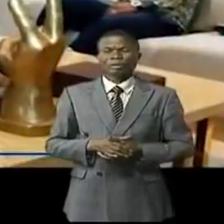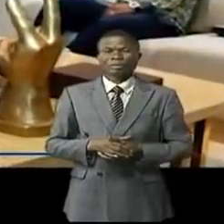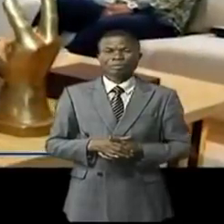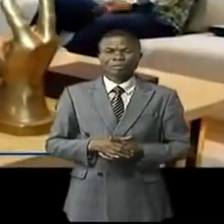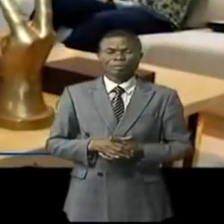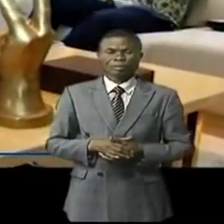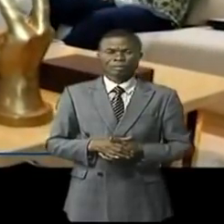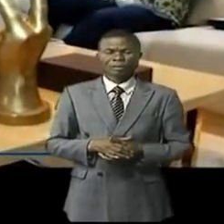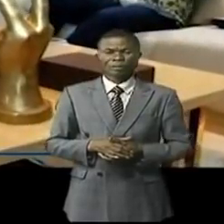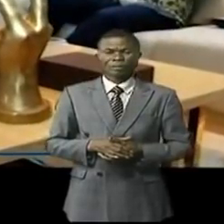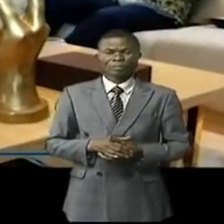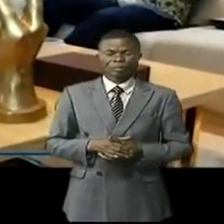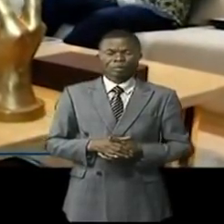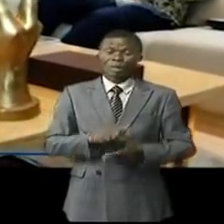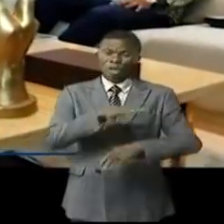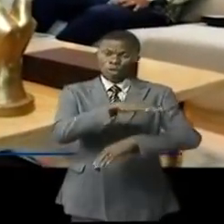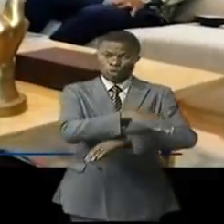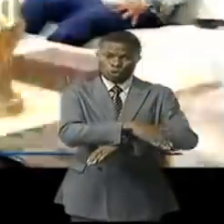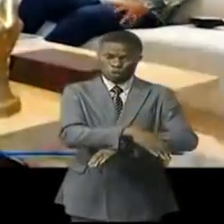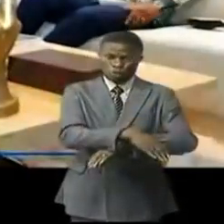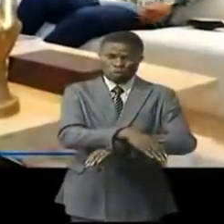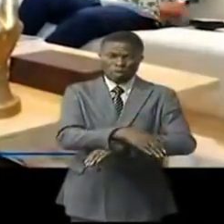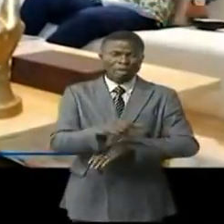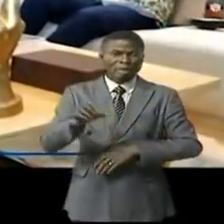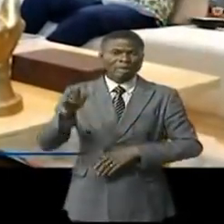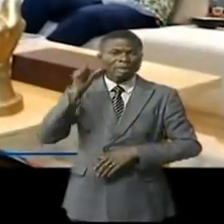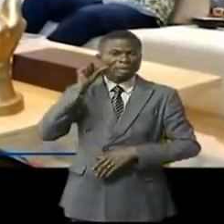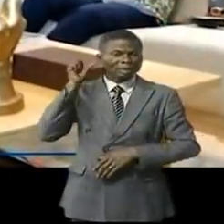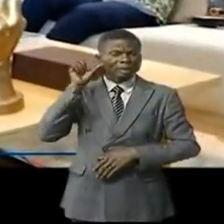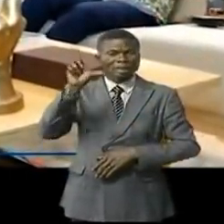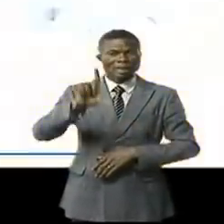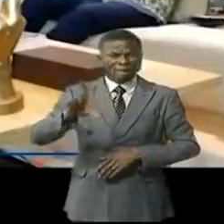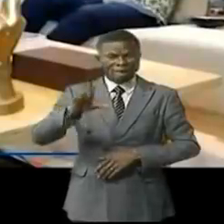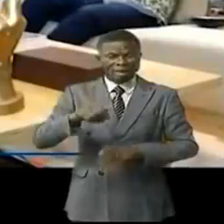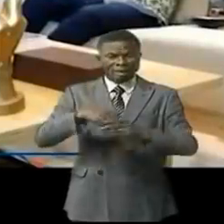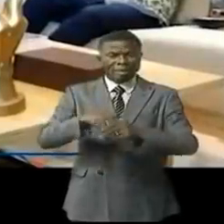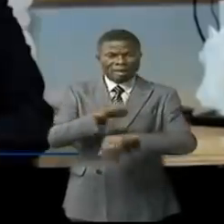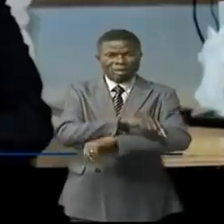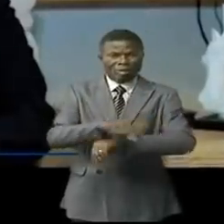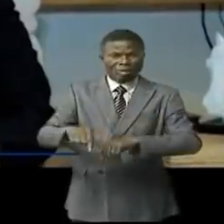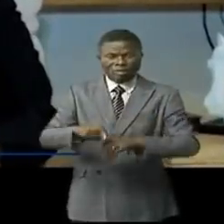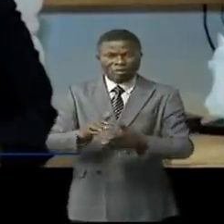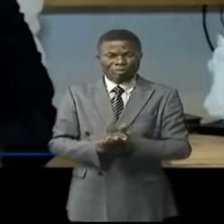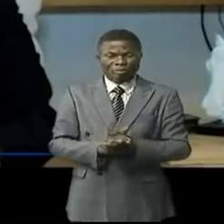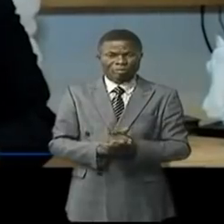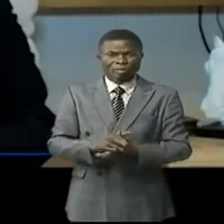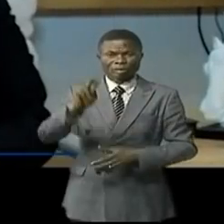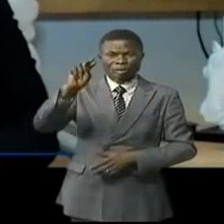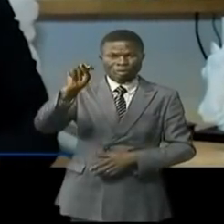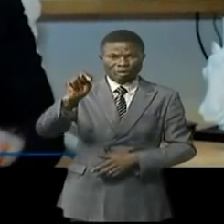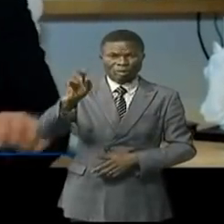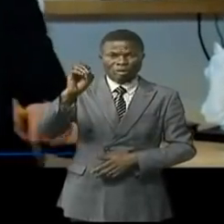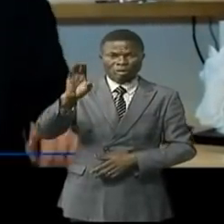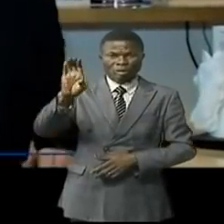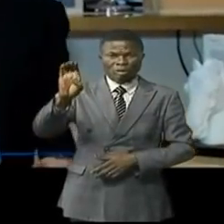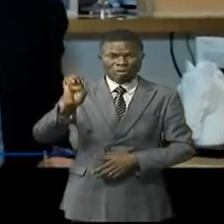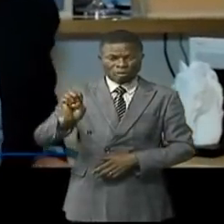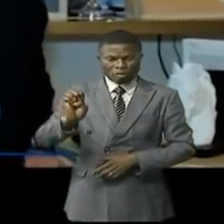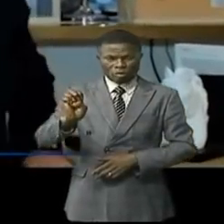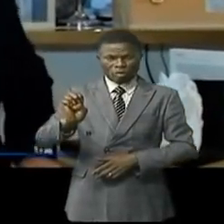Reçu en début de soirée ce lundi 28 février à la Cité de l'Union africaine, le nonce apostolique Monseigneur